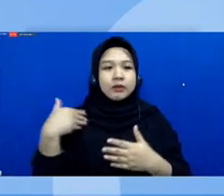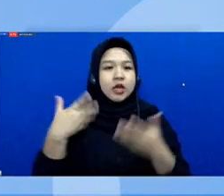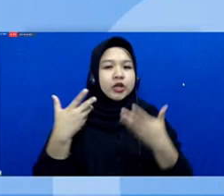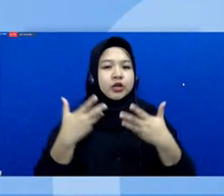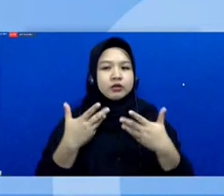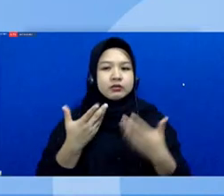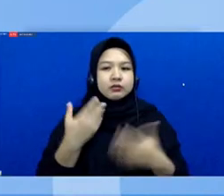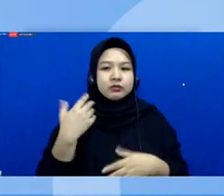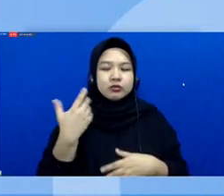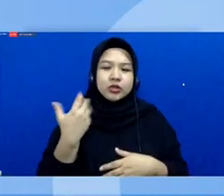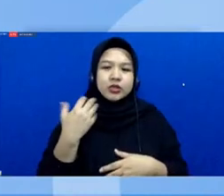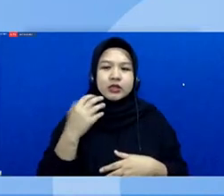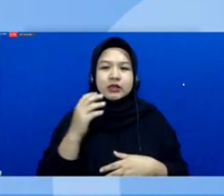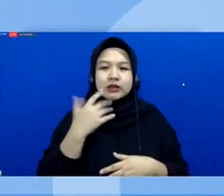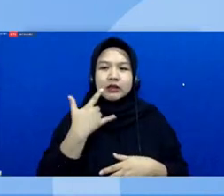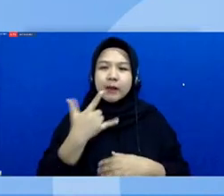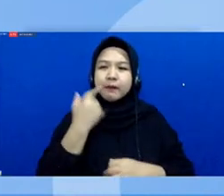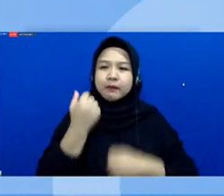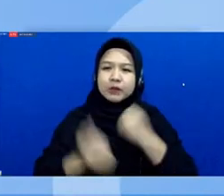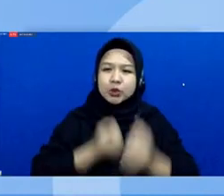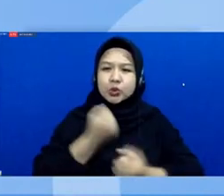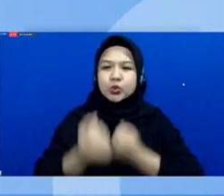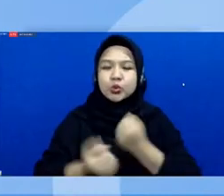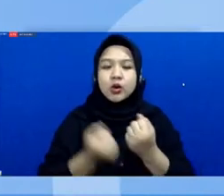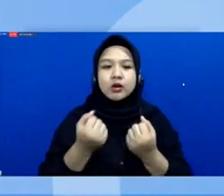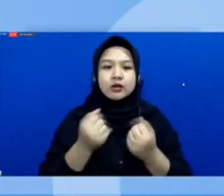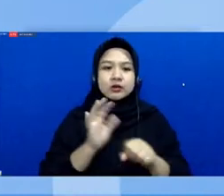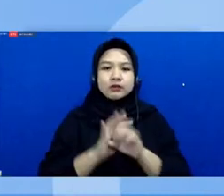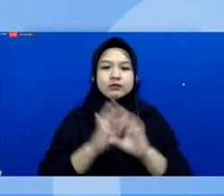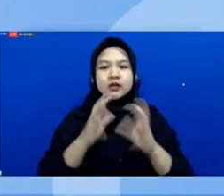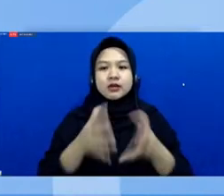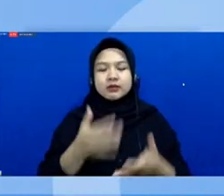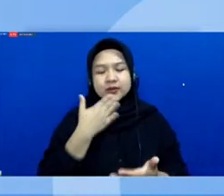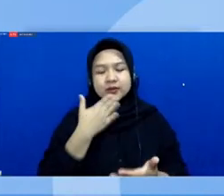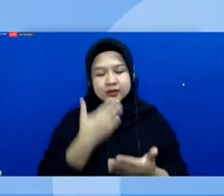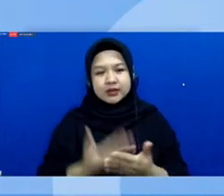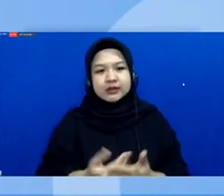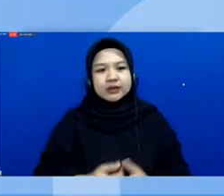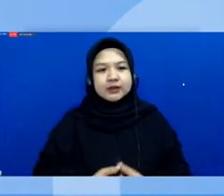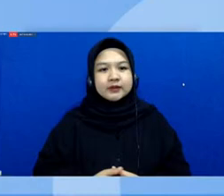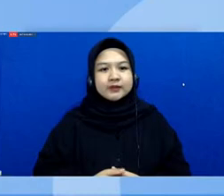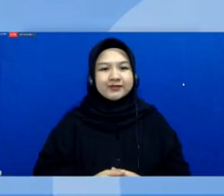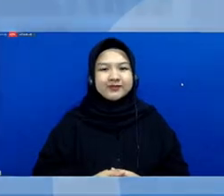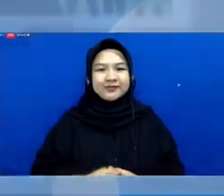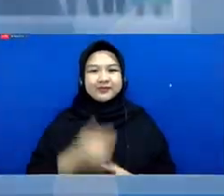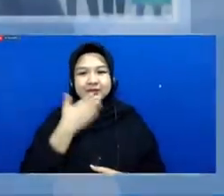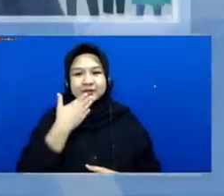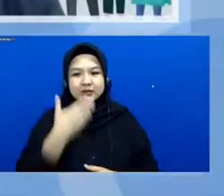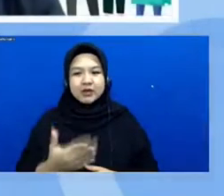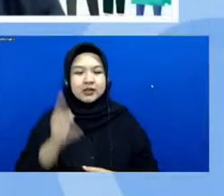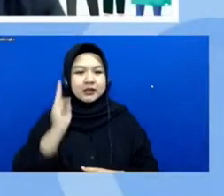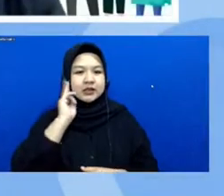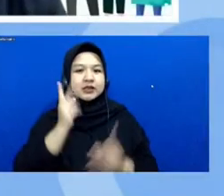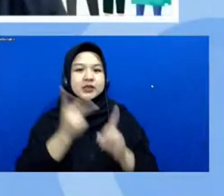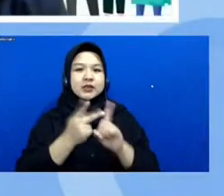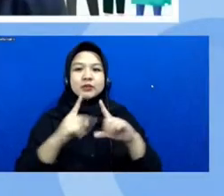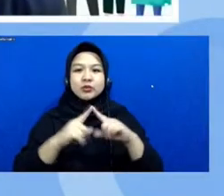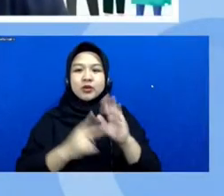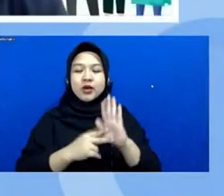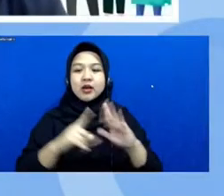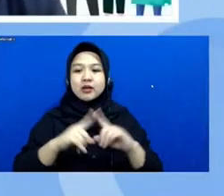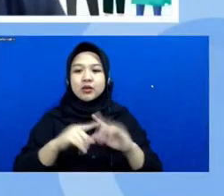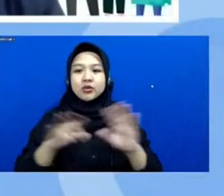belum berhenti berjuang dalam masa pandemi ini. Terima kasih. Terima kasih kembali Ibu Hana Satrio